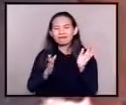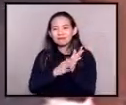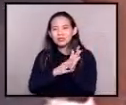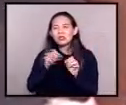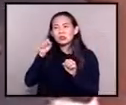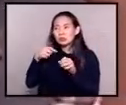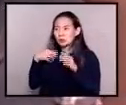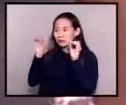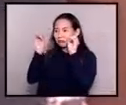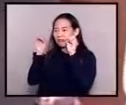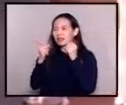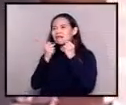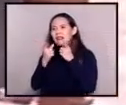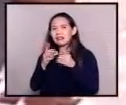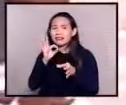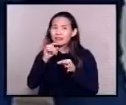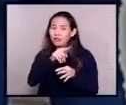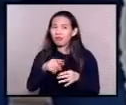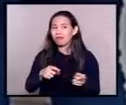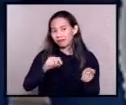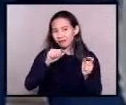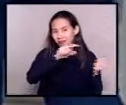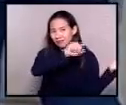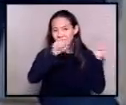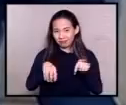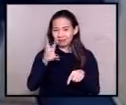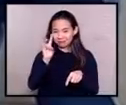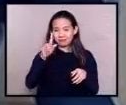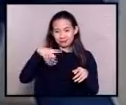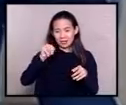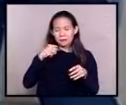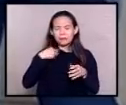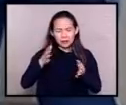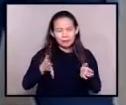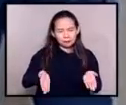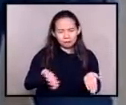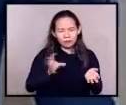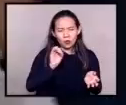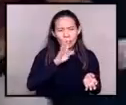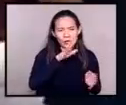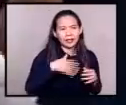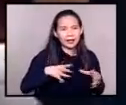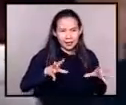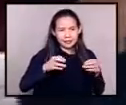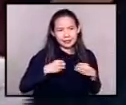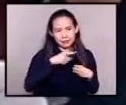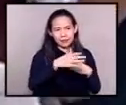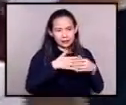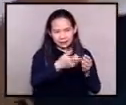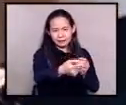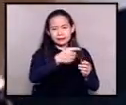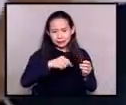natin, basta't inabutan ka ng alas 6 ng gabi, counted ang boto mo, pagbibigyan nilang bumoto ang mga botante doon sa